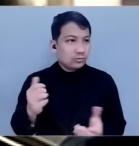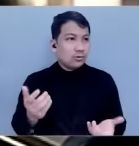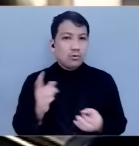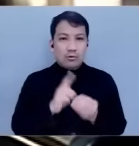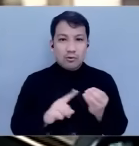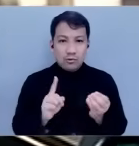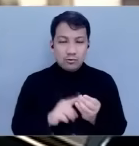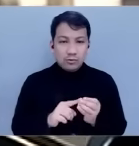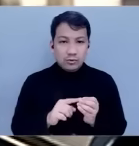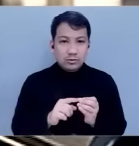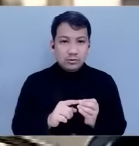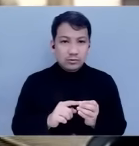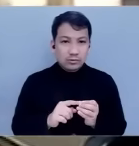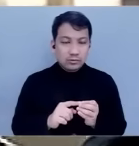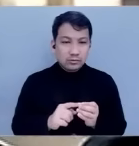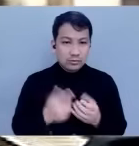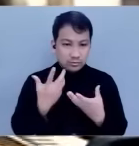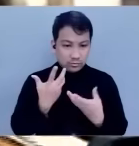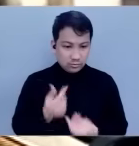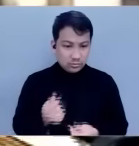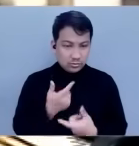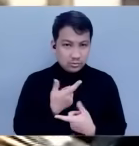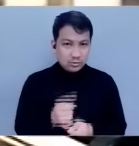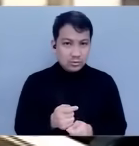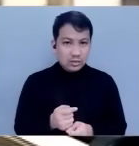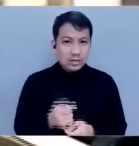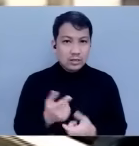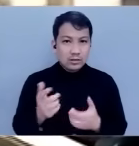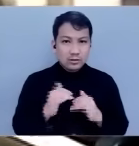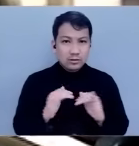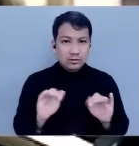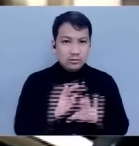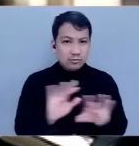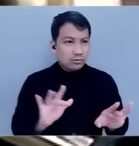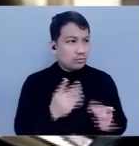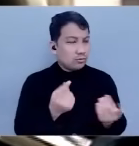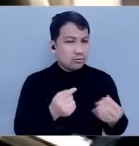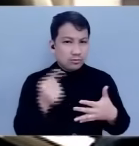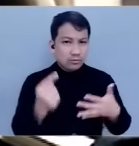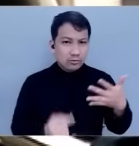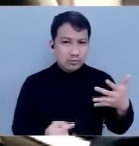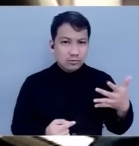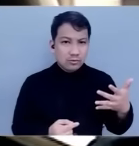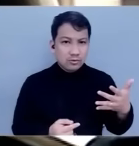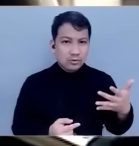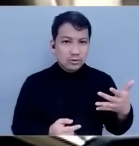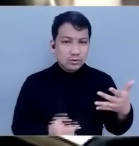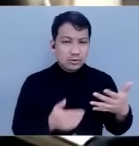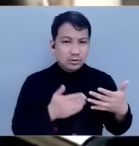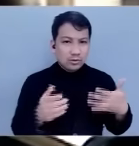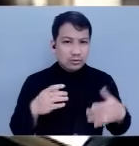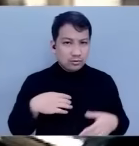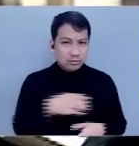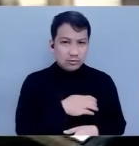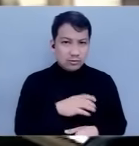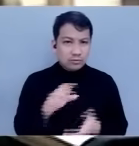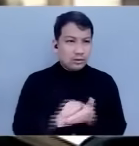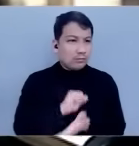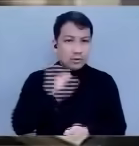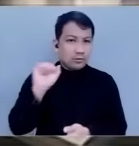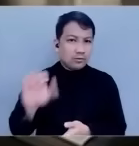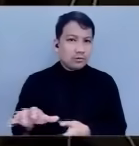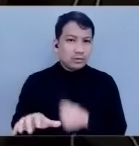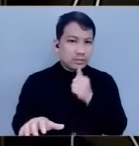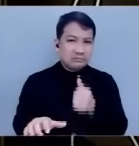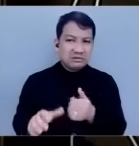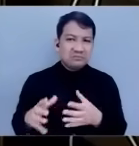loss of public trust, kung may mga ganon. Pero kung wala namang ganon, then we will just then Congress will just throw it away, will not entertain